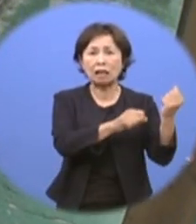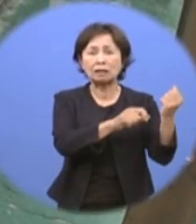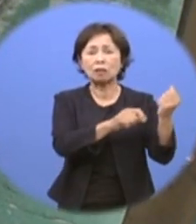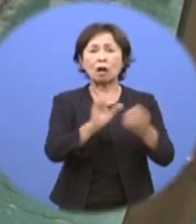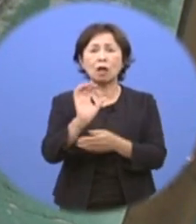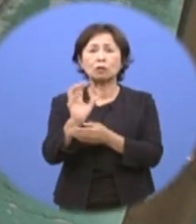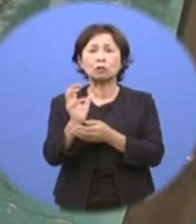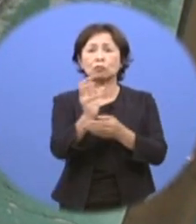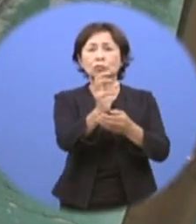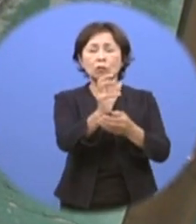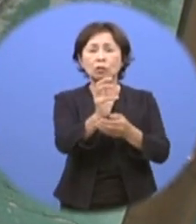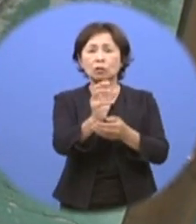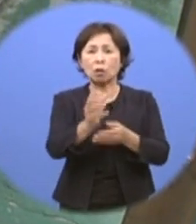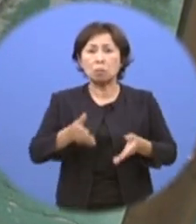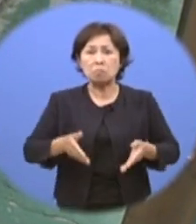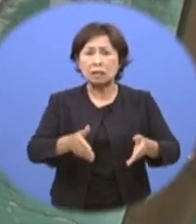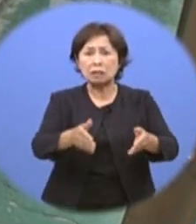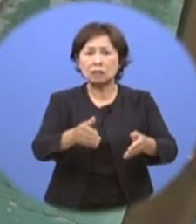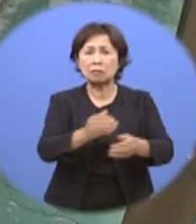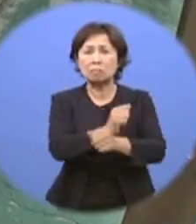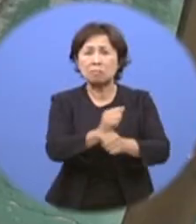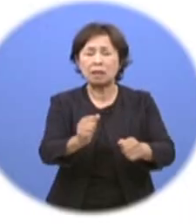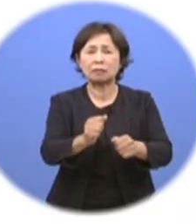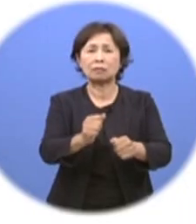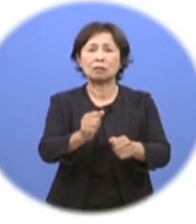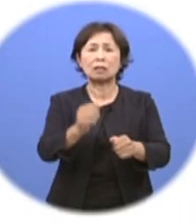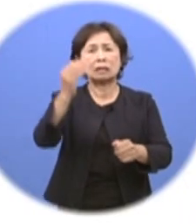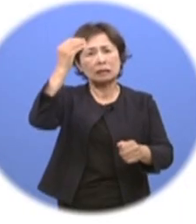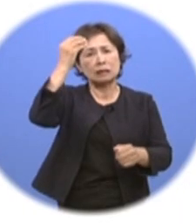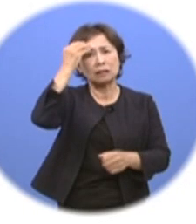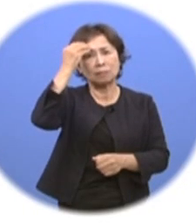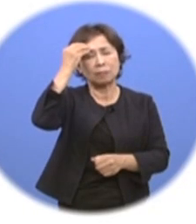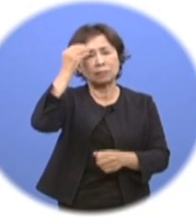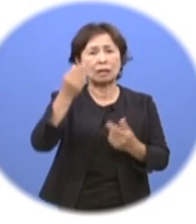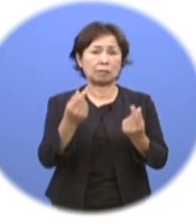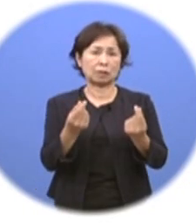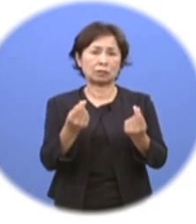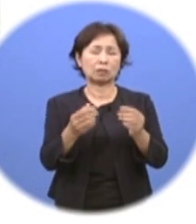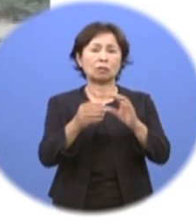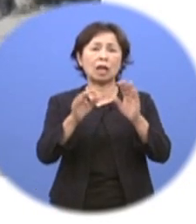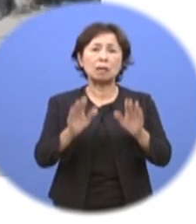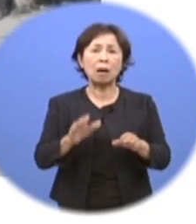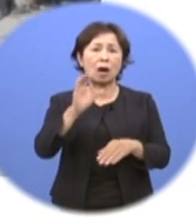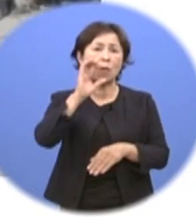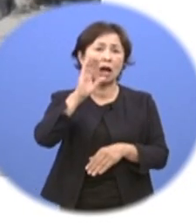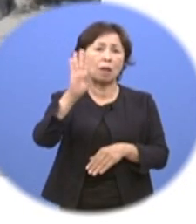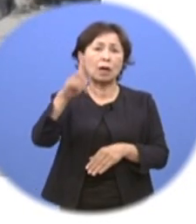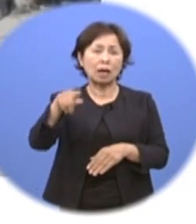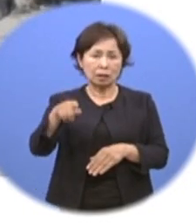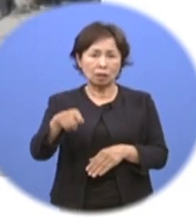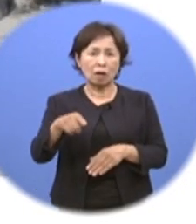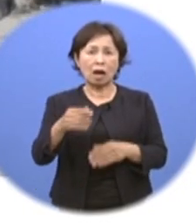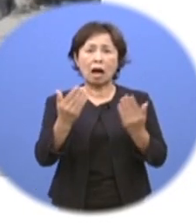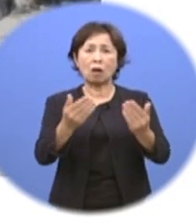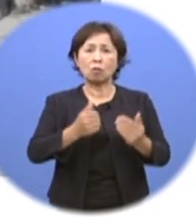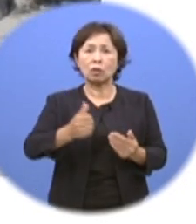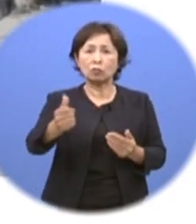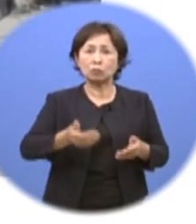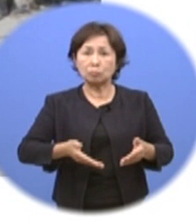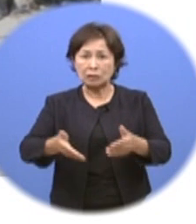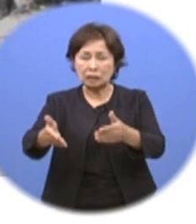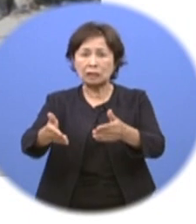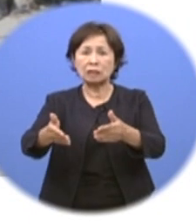を塞いでしまう場合があります。現在和歌山県では通学路や避難路沿いなどのブロック塀の調査